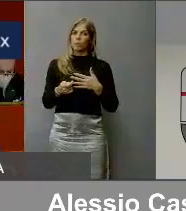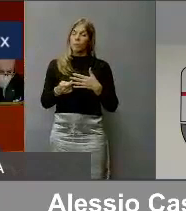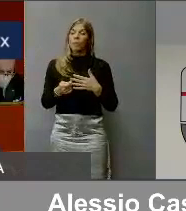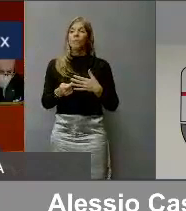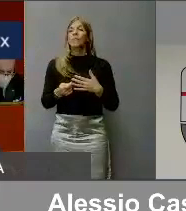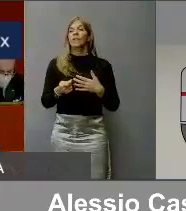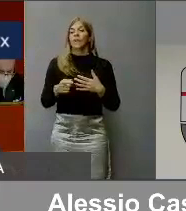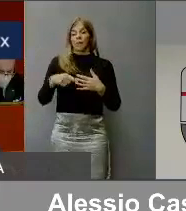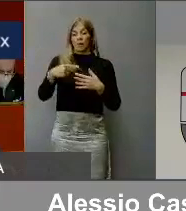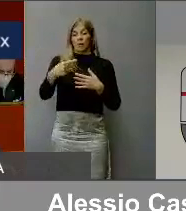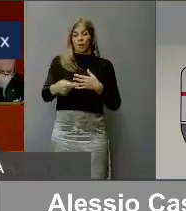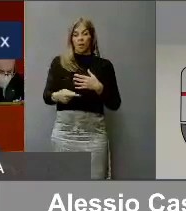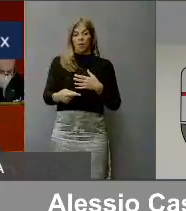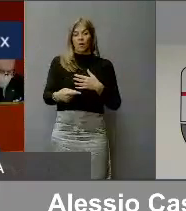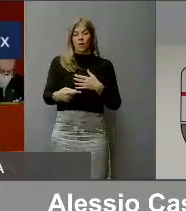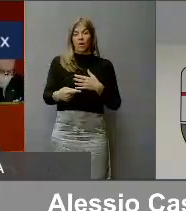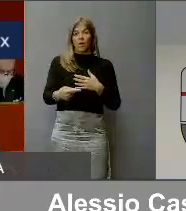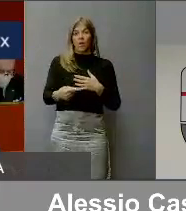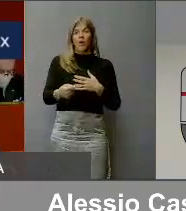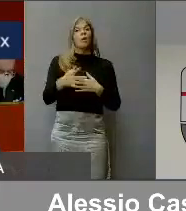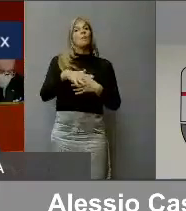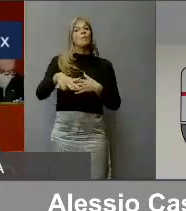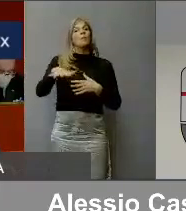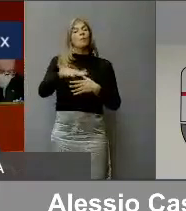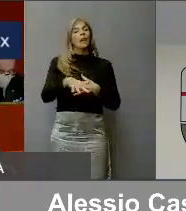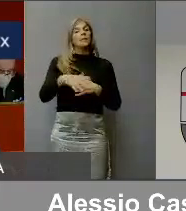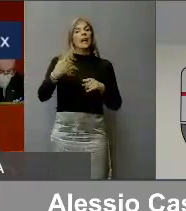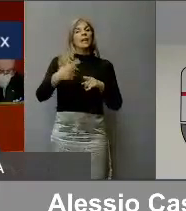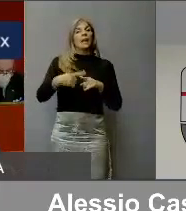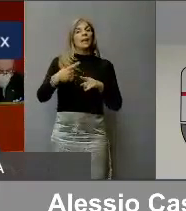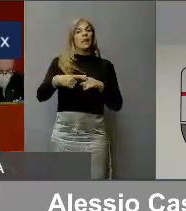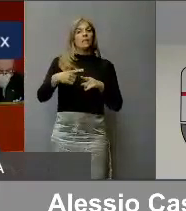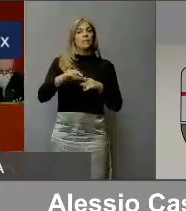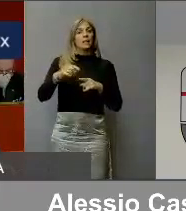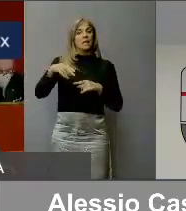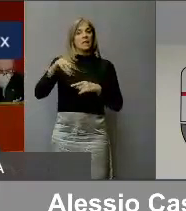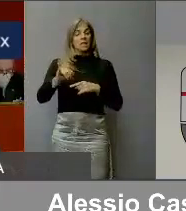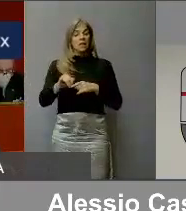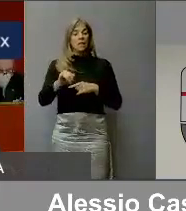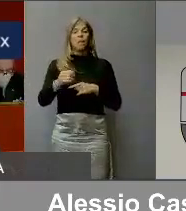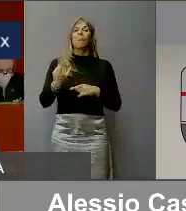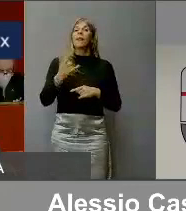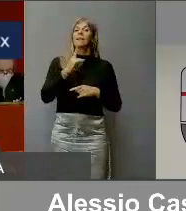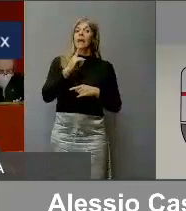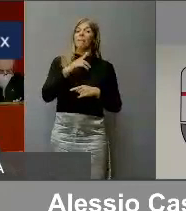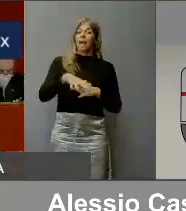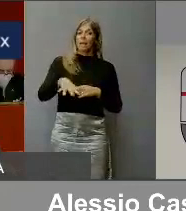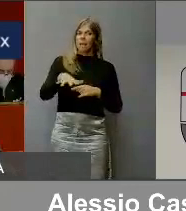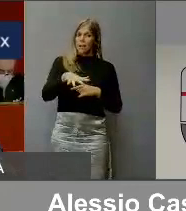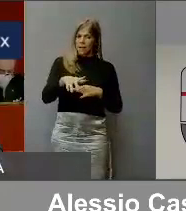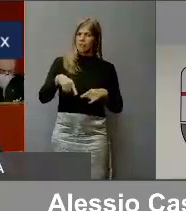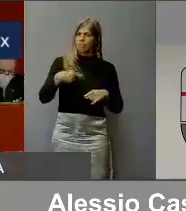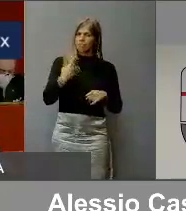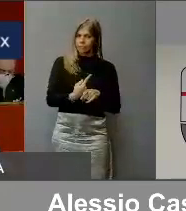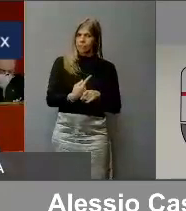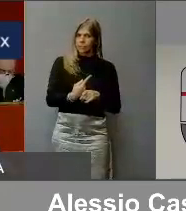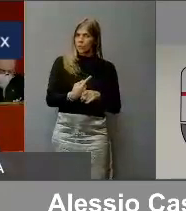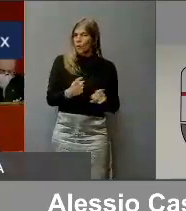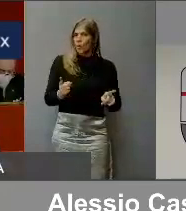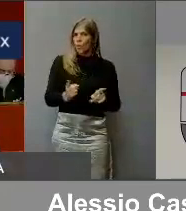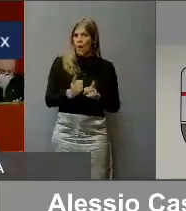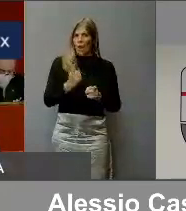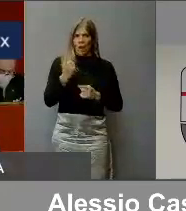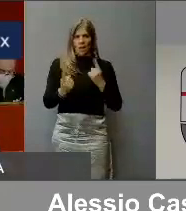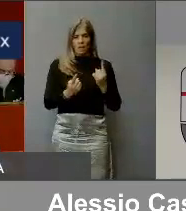preceduto nella stessa maniera per quanto riguarda piazza settembrini a sampierdarena dove sostanzialmente avvenivano le stesse cose e anche lì